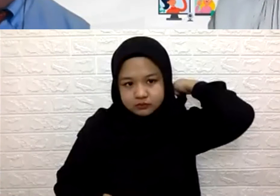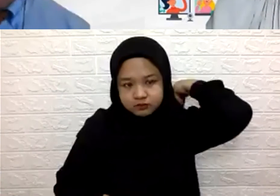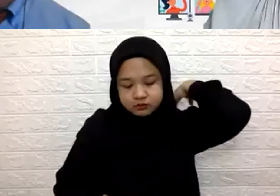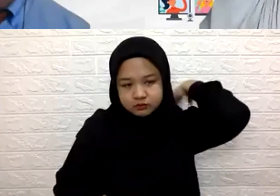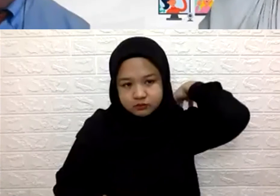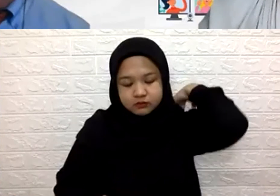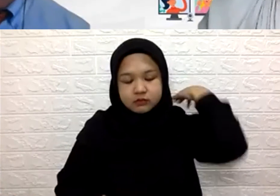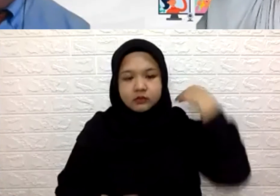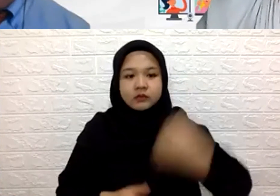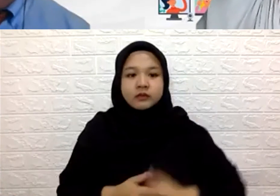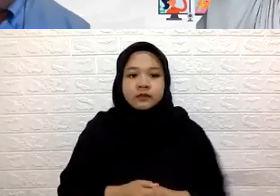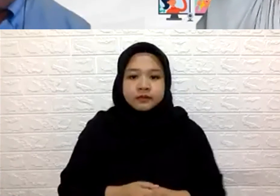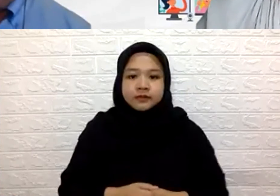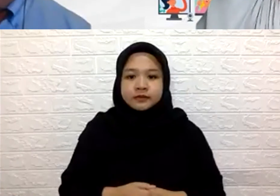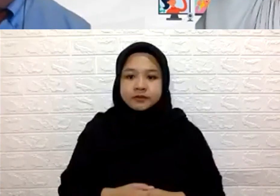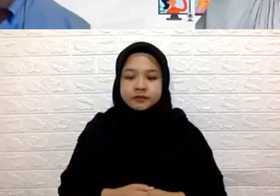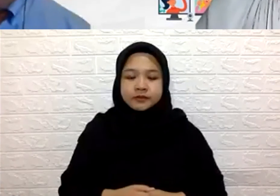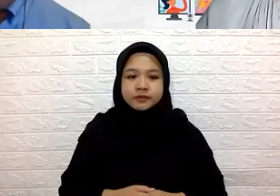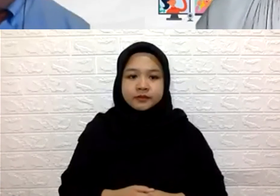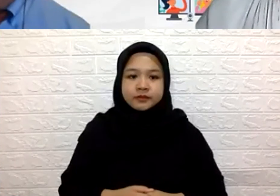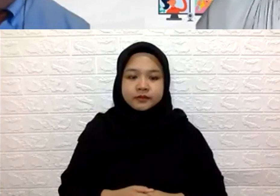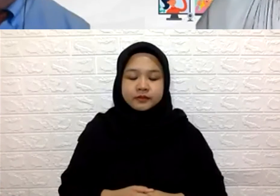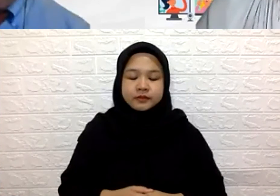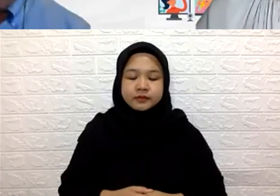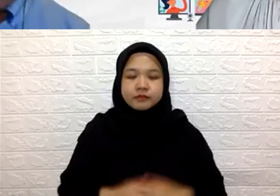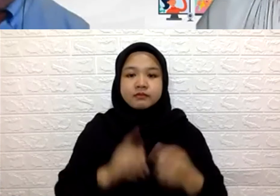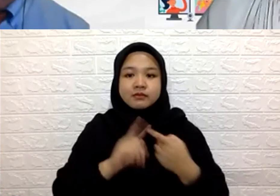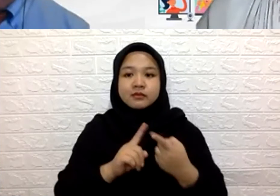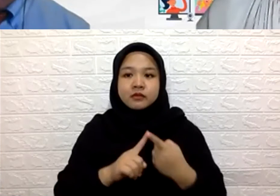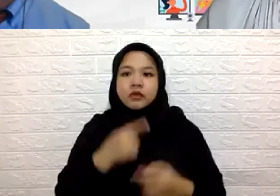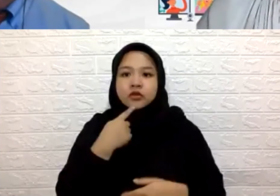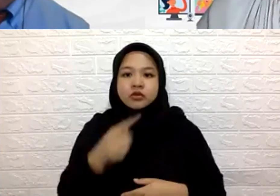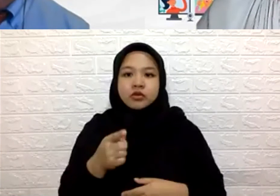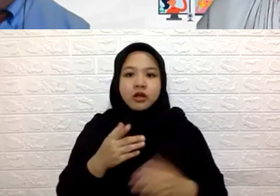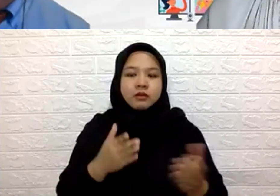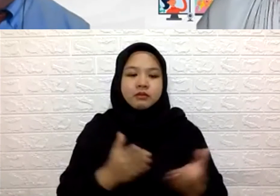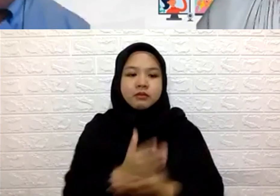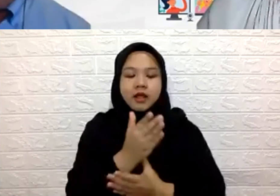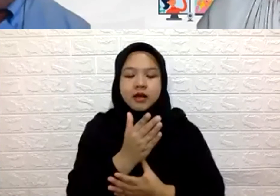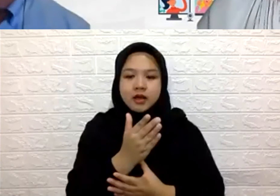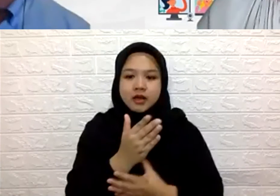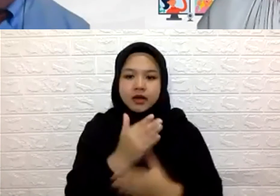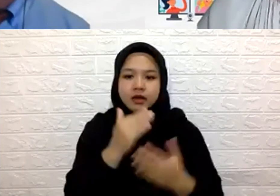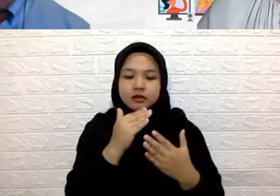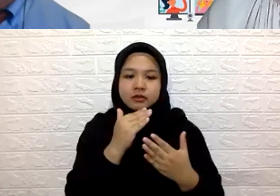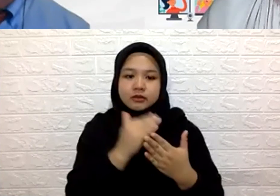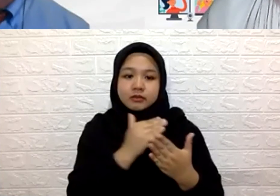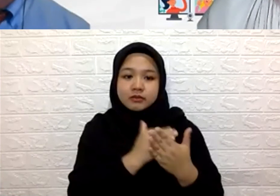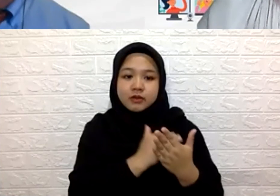Oke, yang pertama adalah terkait dengan pelanggaran regulatori,